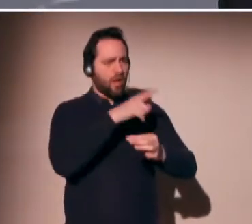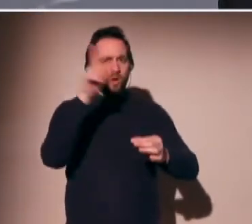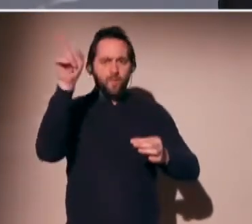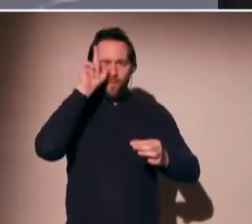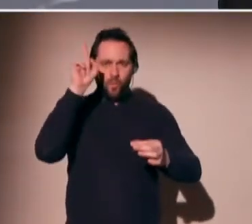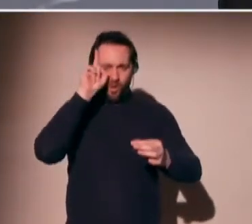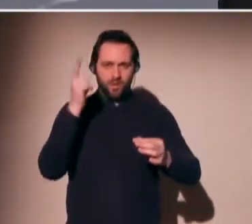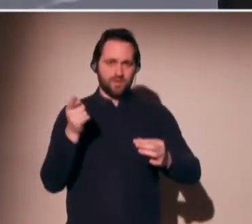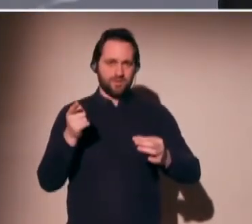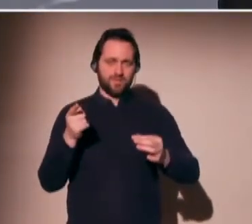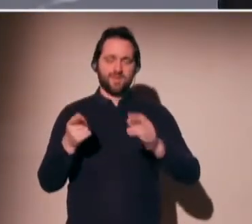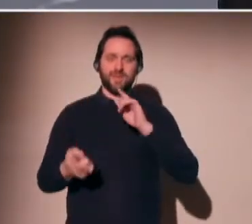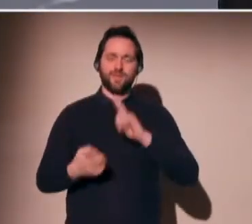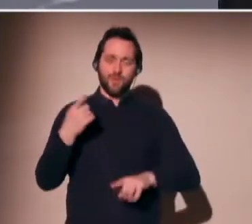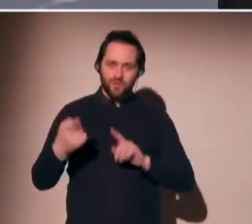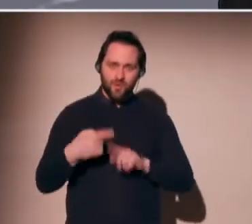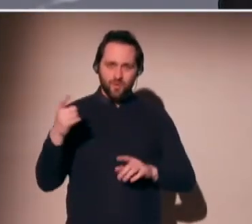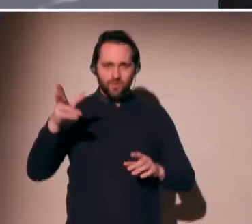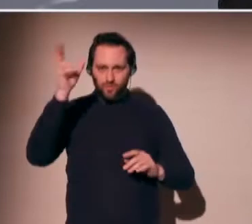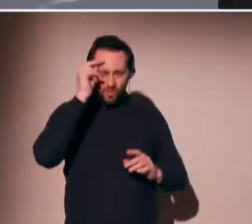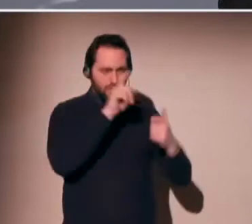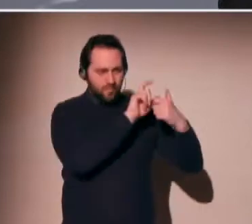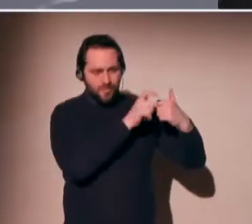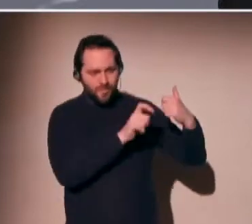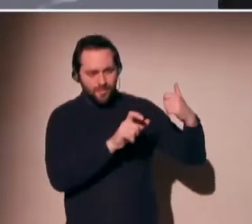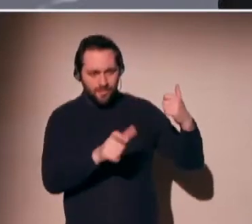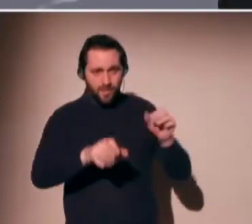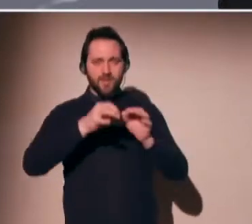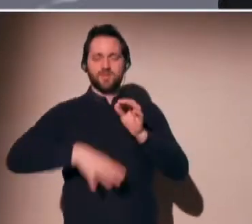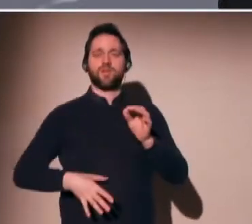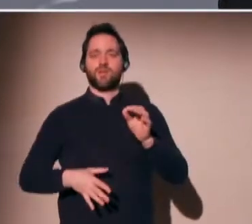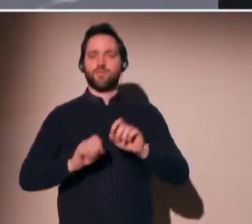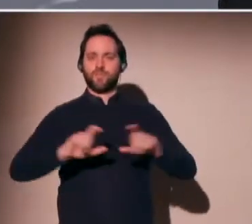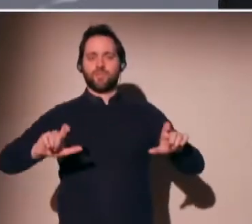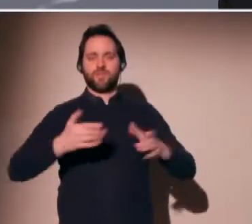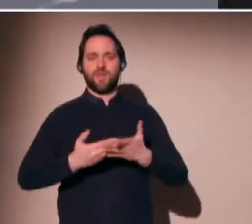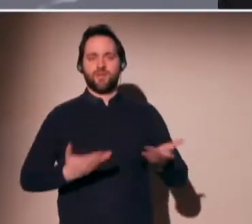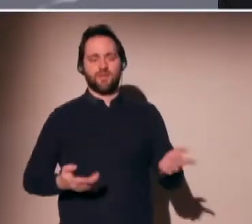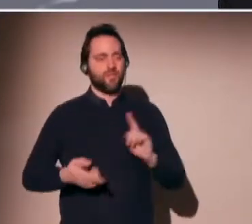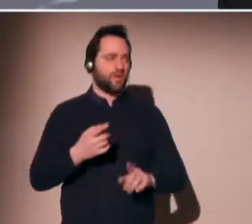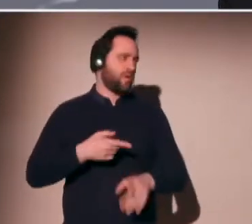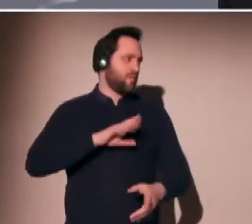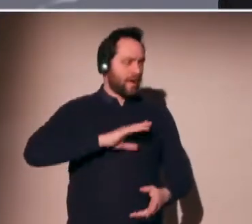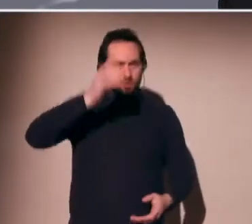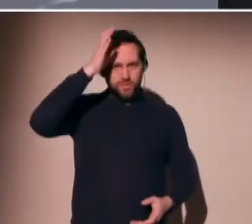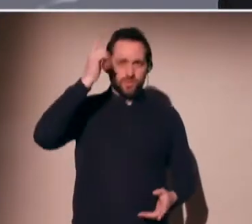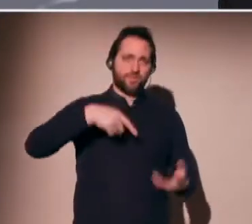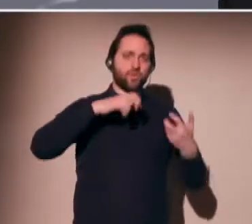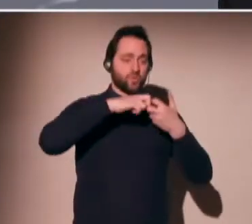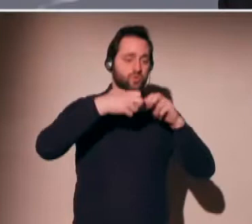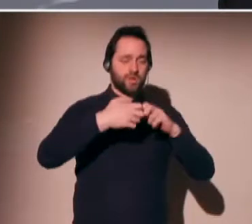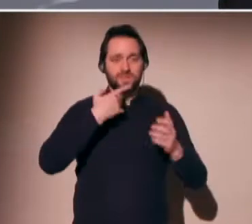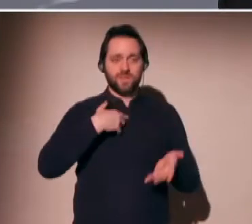raisons. D'abord parce que ça permet de structurer la connaissance et donc potentiellement de pouvoir fonctionner avec beaucoup moins